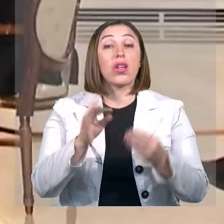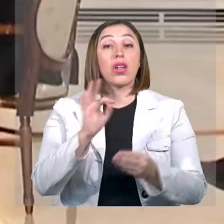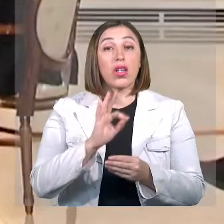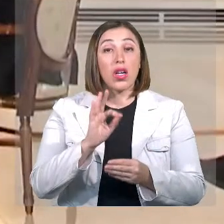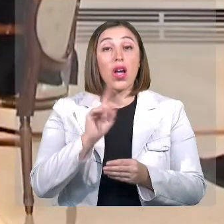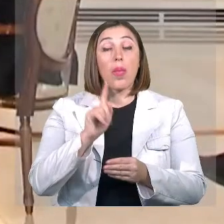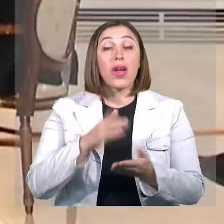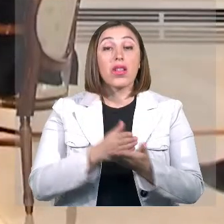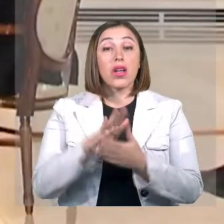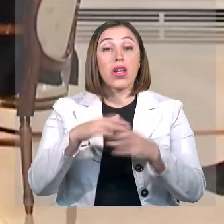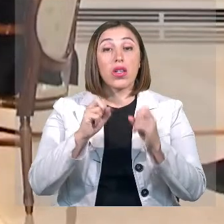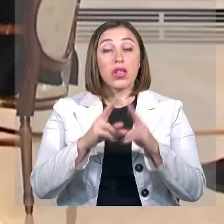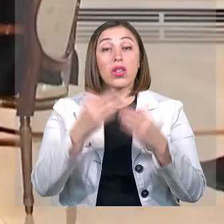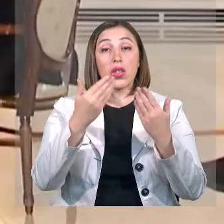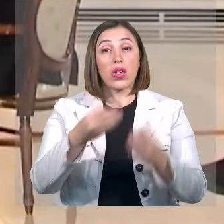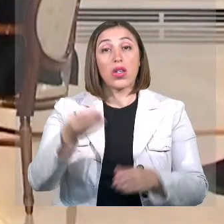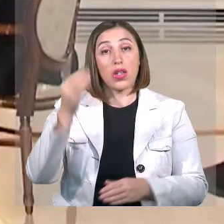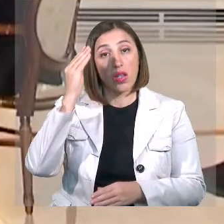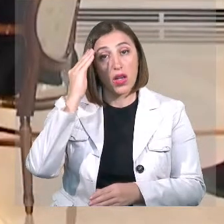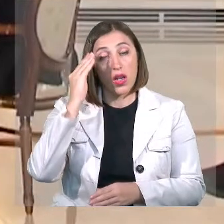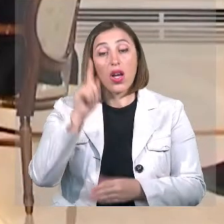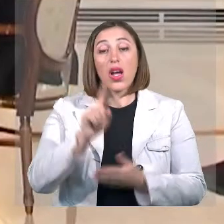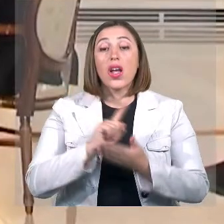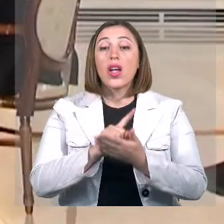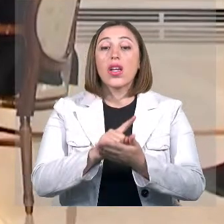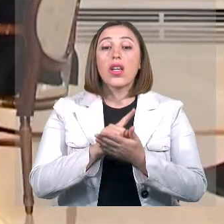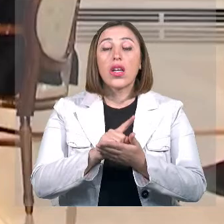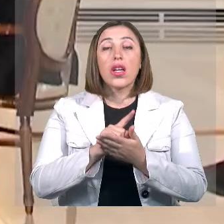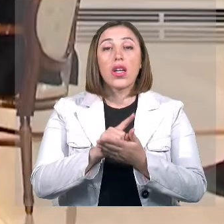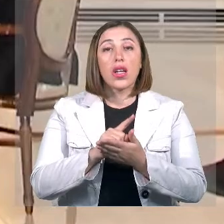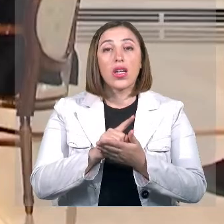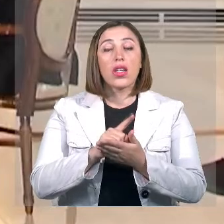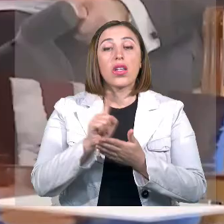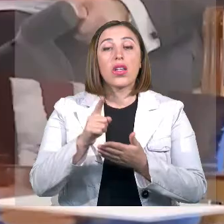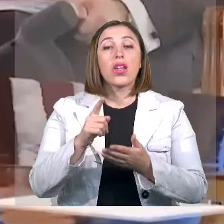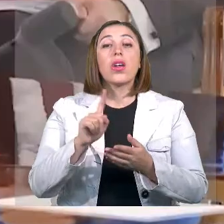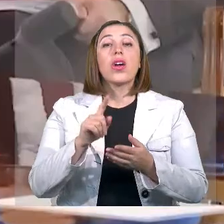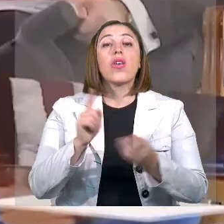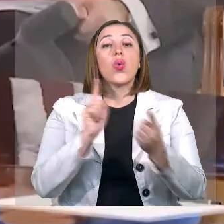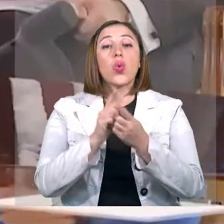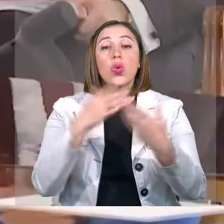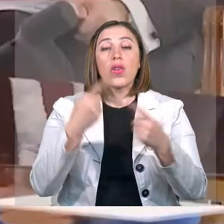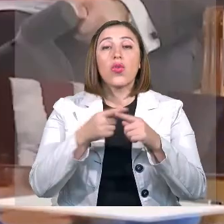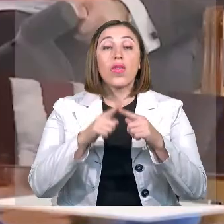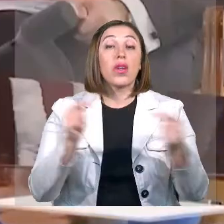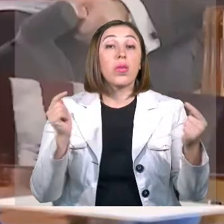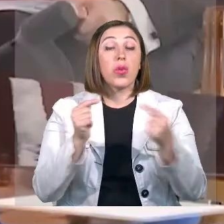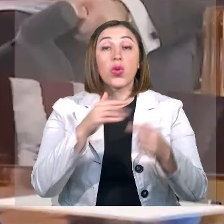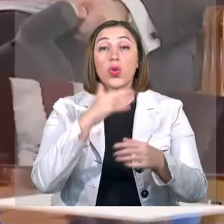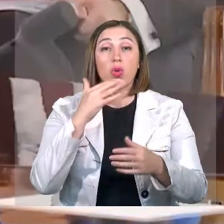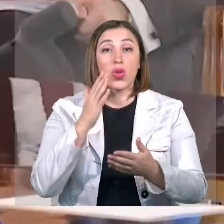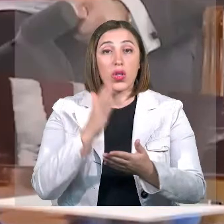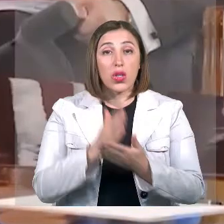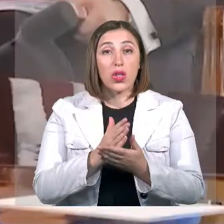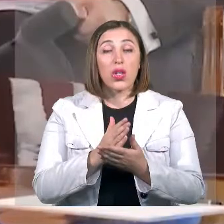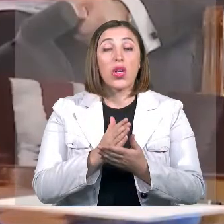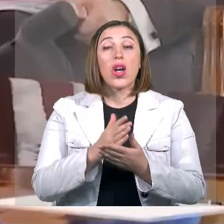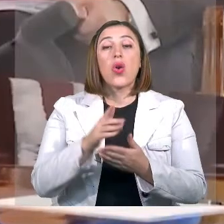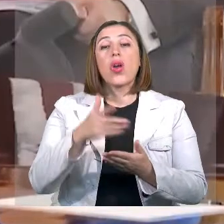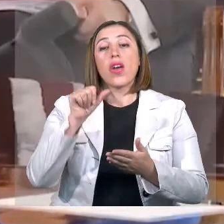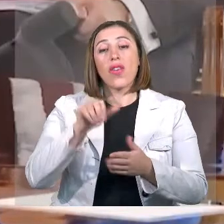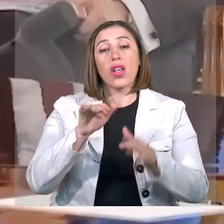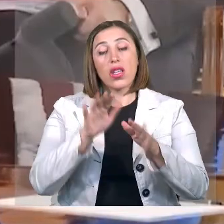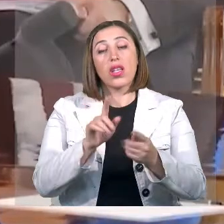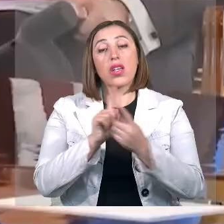Այնուամենայնիվ, քաղաքագետի համոզմամբ բանակցությունների այլ ընտրանքը լարվածության մեծացումն է։ Հետևաբար ամենավատ բանակցային գործընթացն ավելի լավ է,